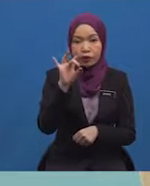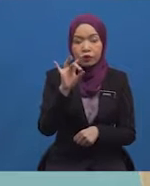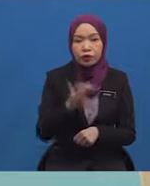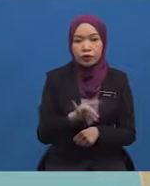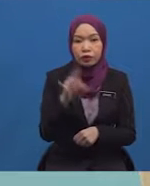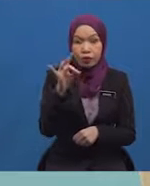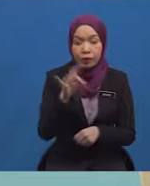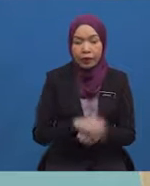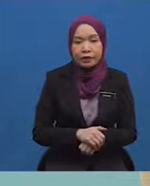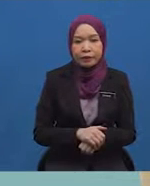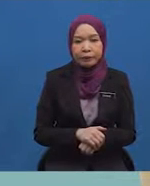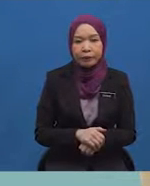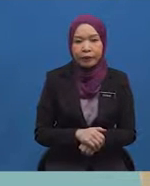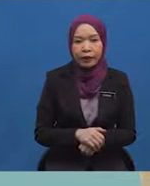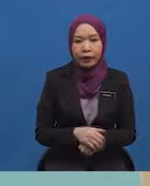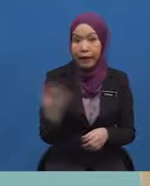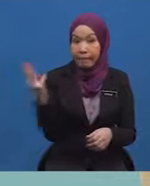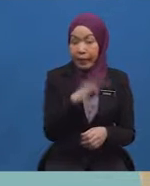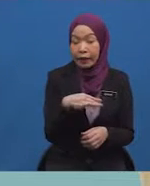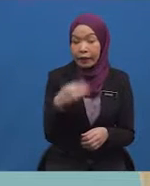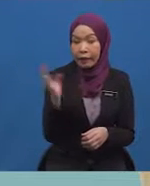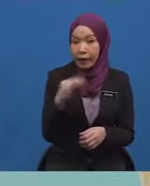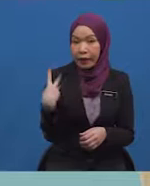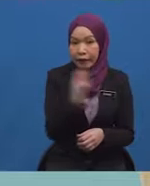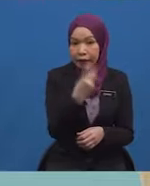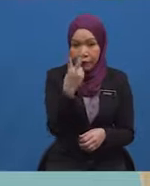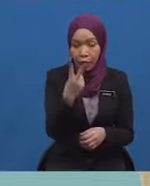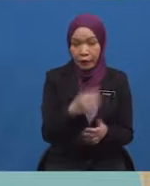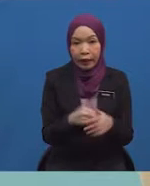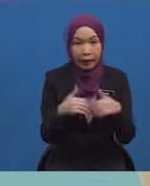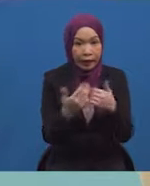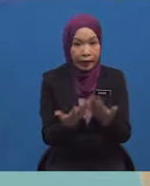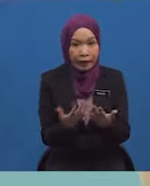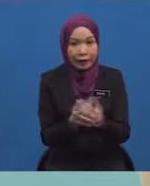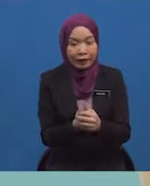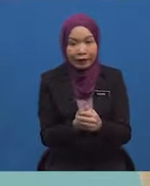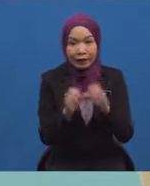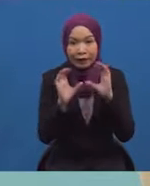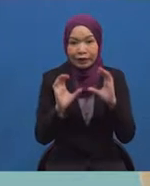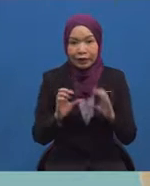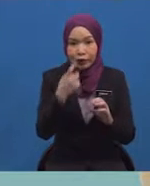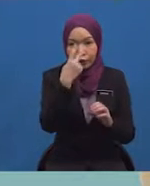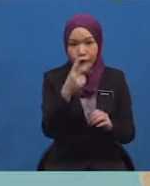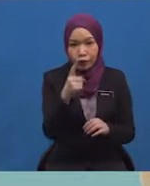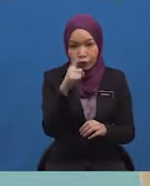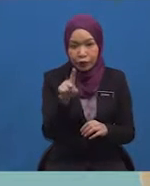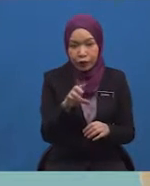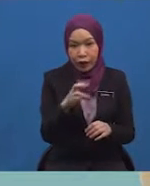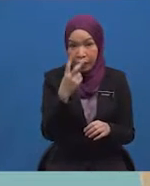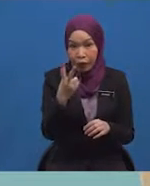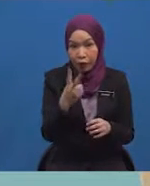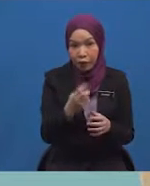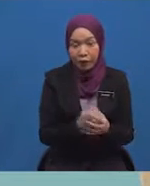taburan penduduk padat, sederhana dan jarang di dunia. Jangan terkejut ya, hampir